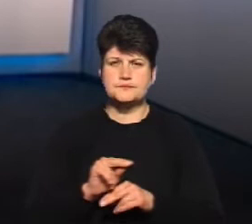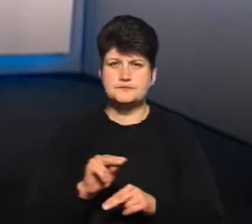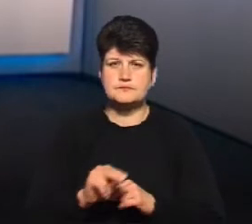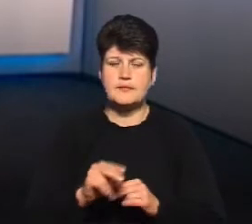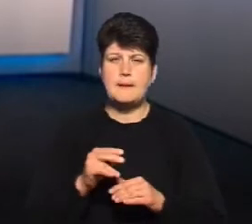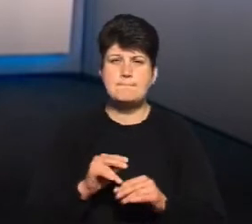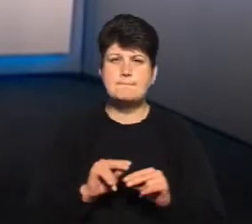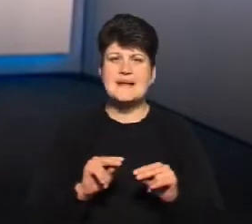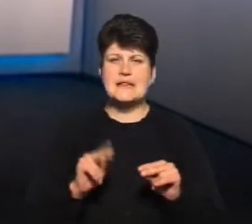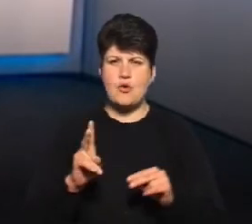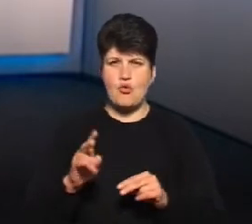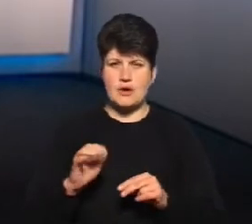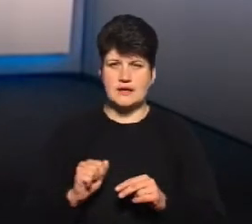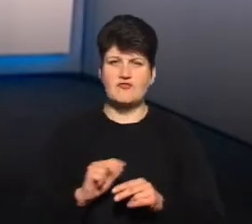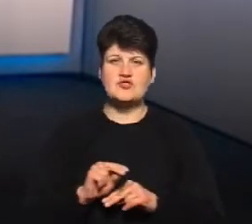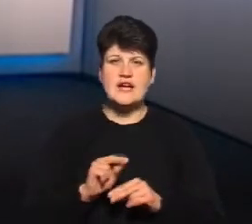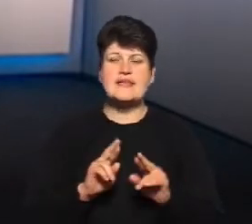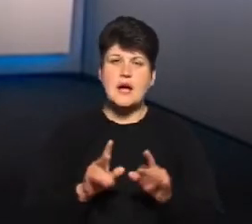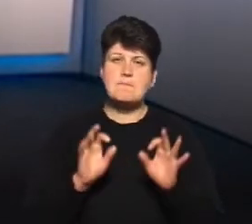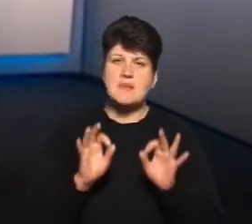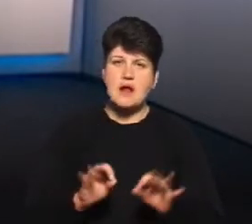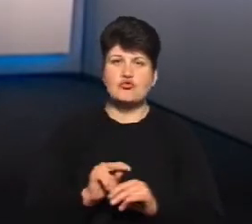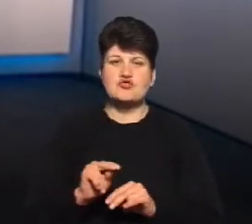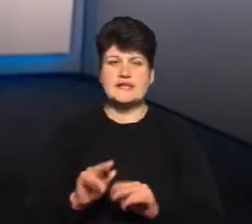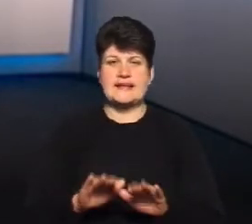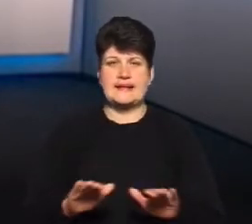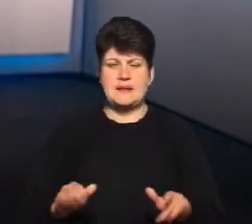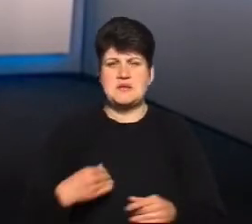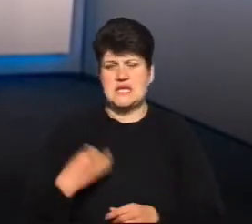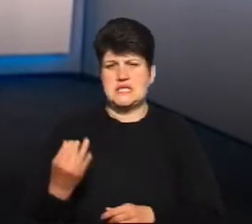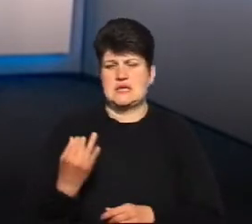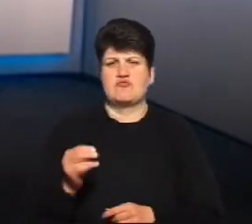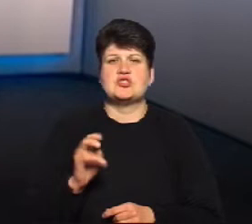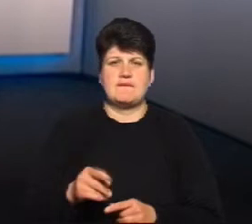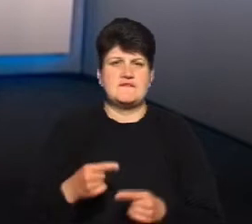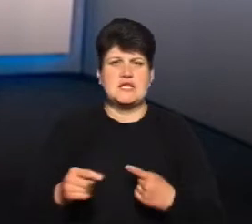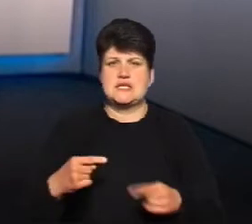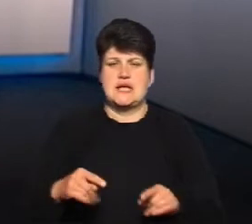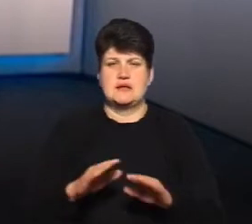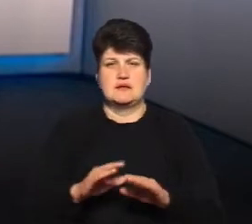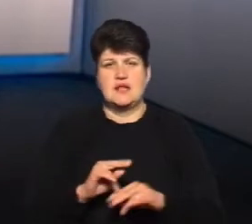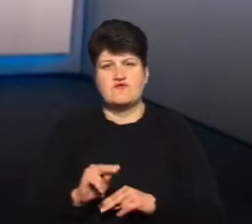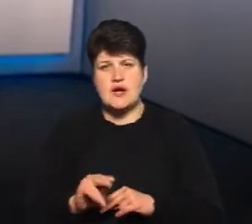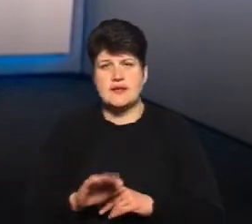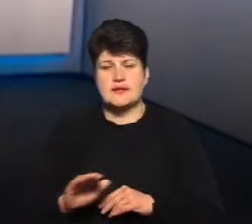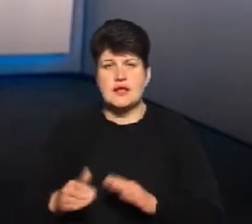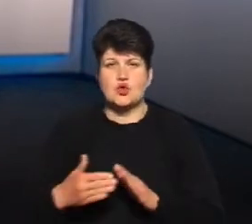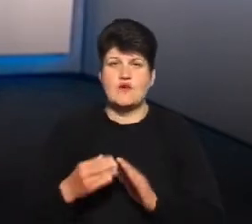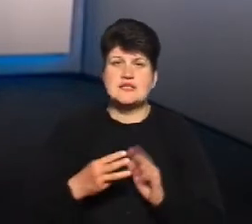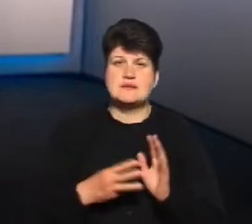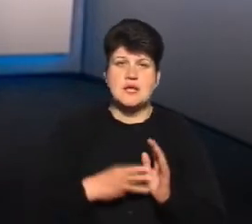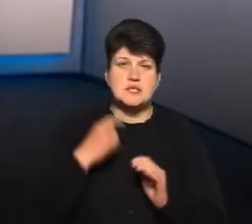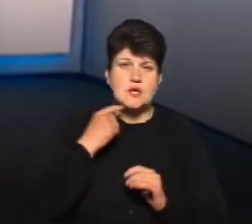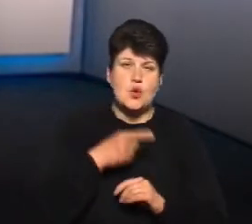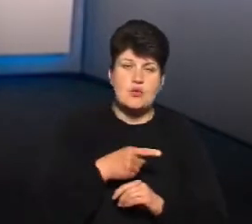курс, вчать, як вчити правильно дітей, так? Мені цікаво, чим відрізняється навчання дітей, так, там, до 18 років людей, і людей